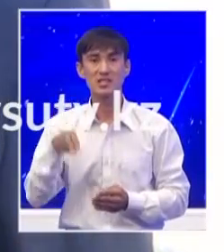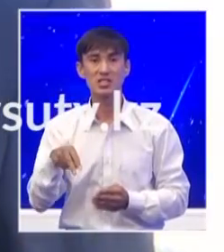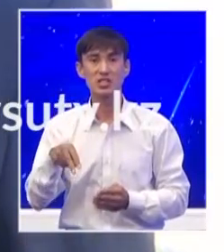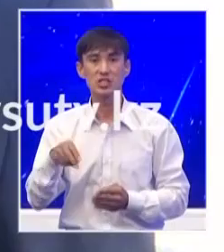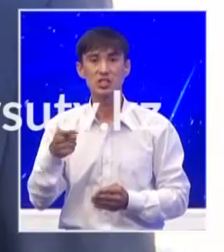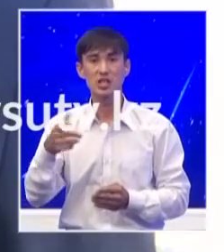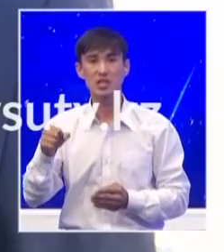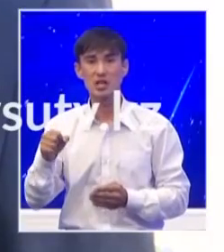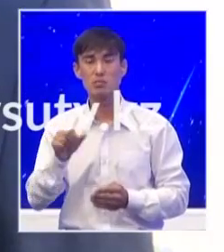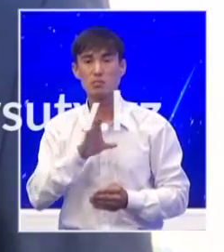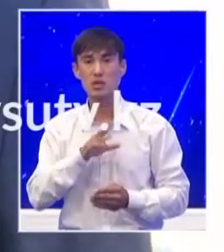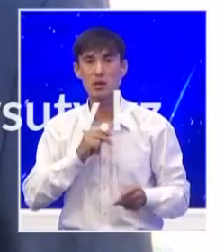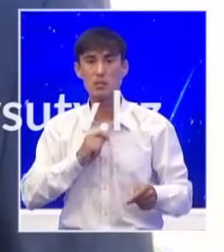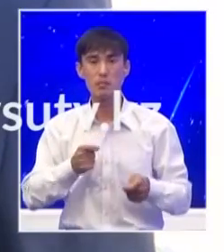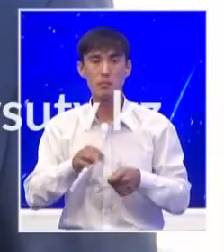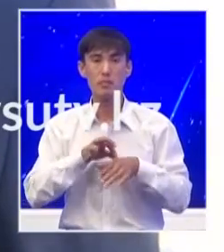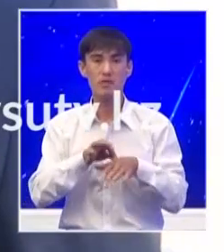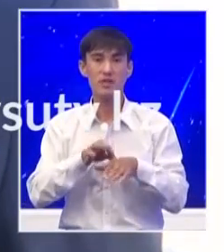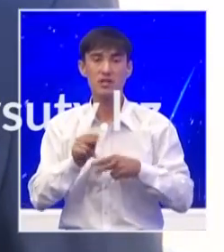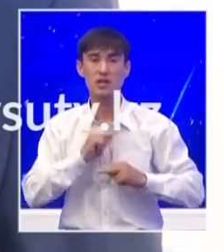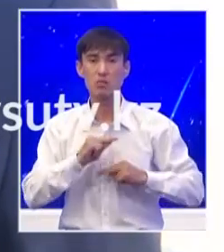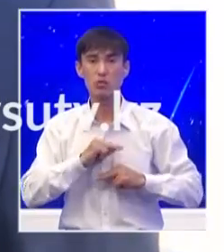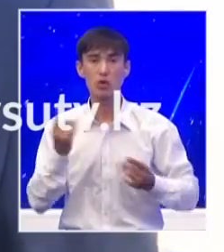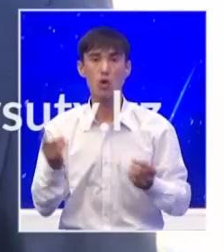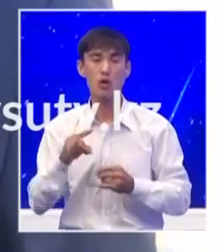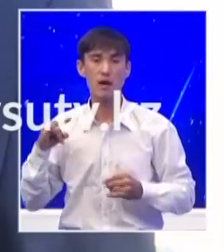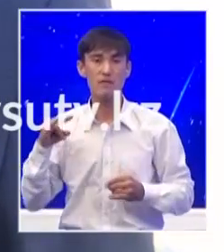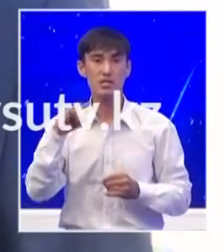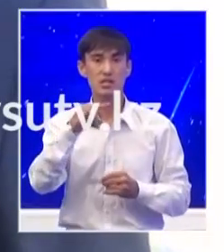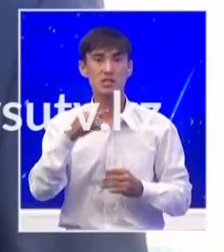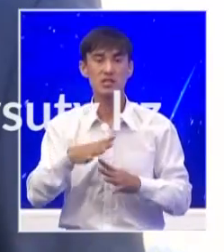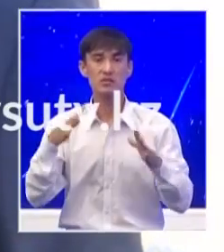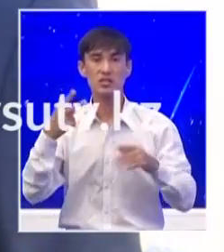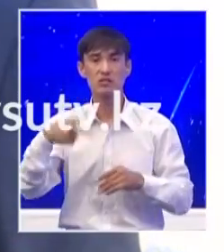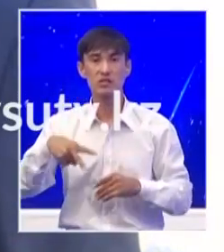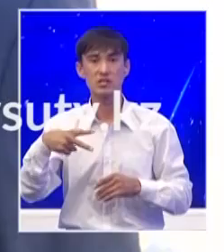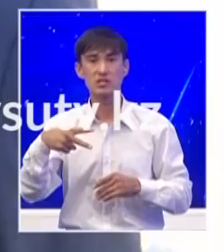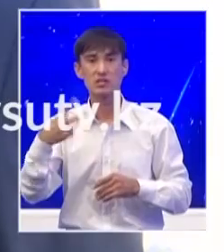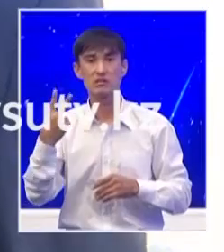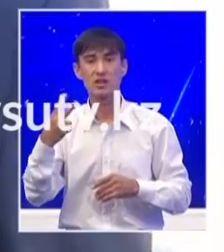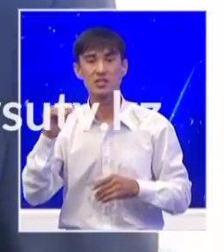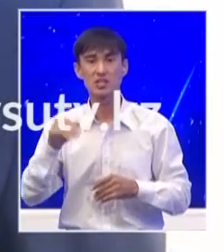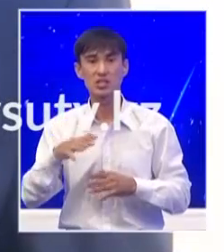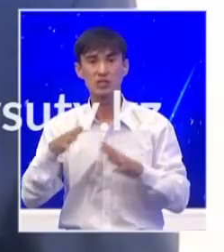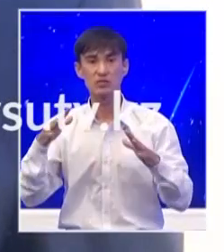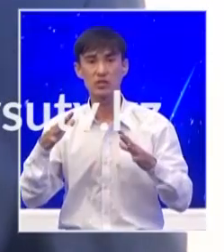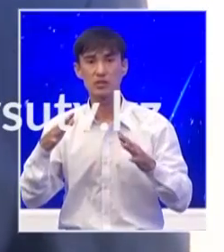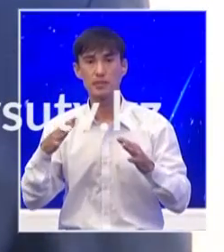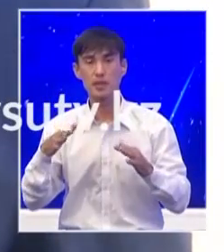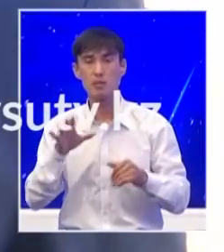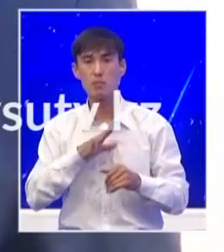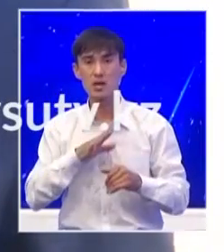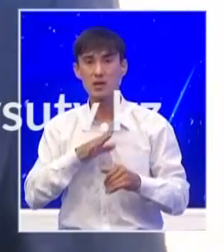проведены работы легкой авиации, и свыше 22,5 тысяч гектаров были проведены